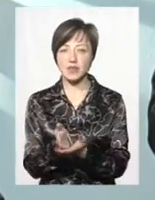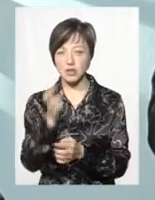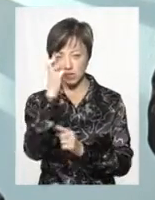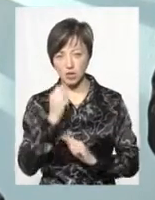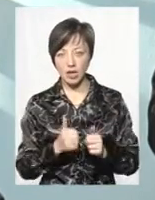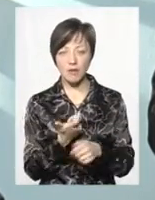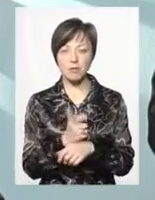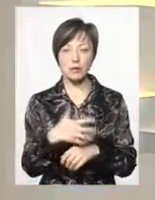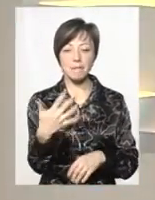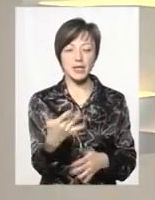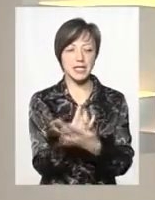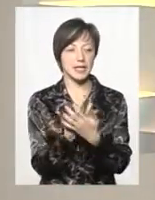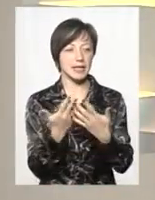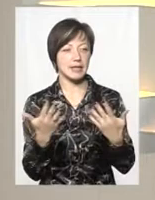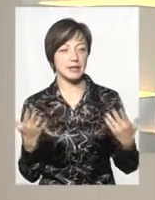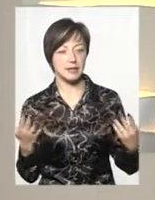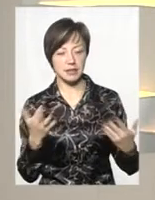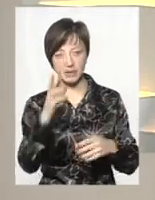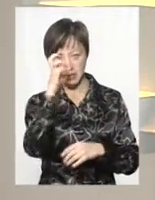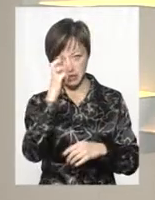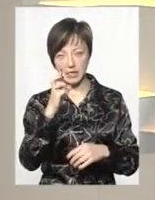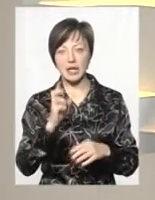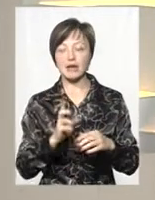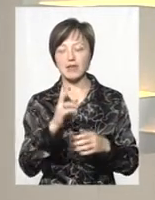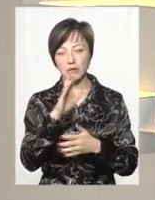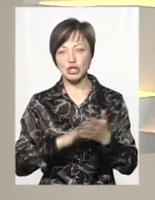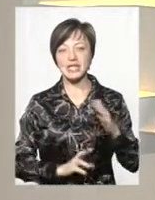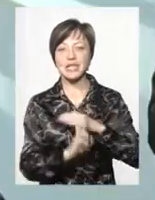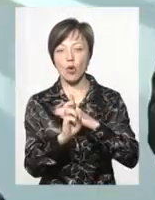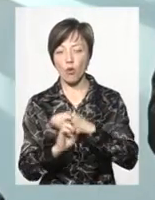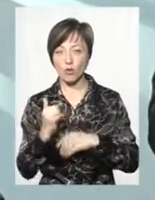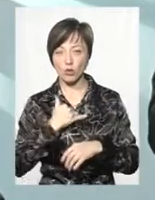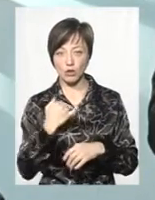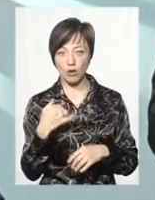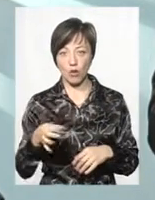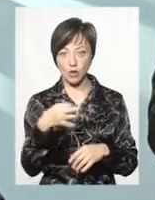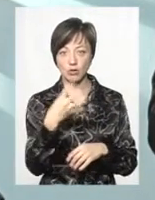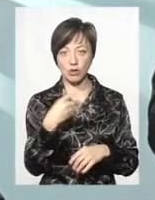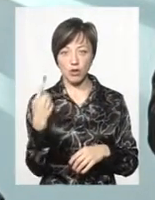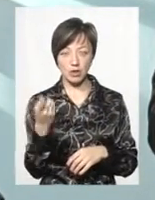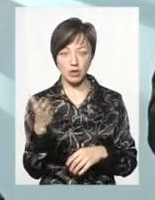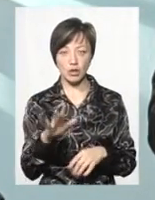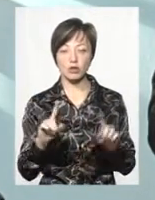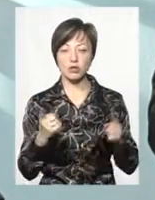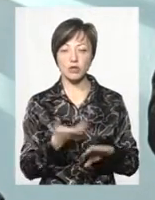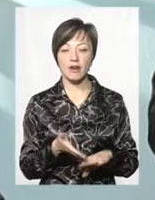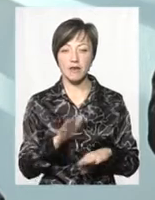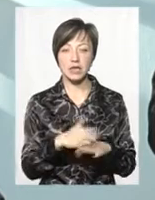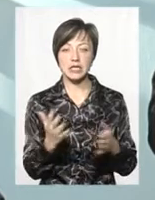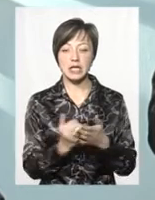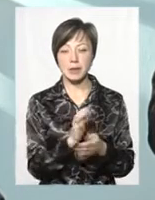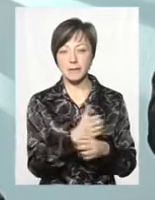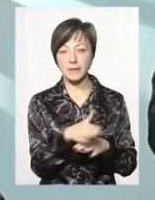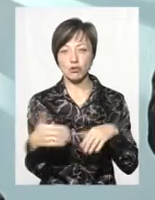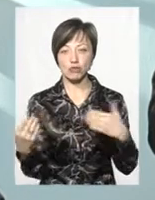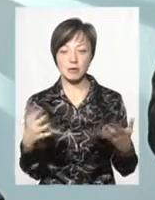більше 50 різних церков, в нашій області 40, одна, дуже важко знайти між ними